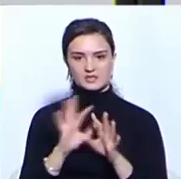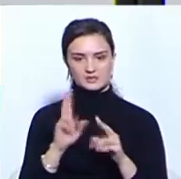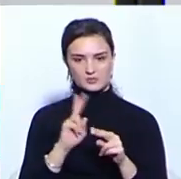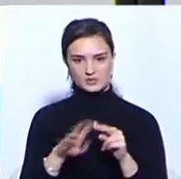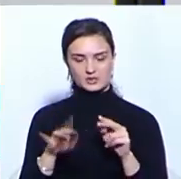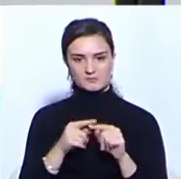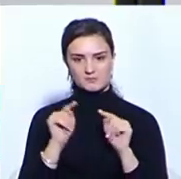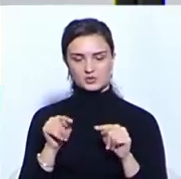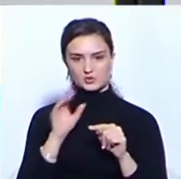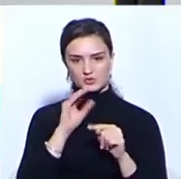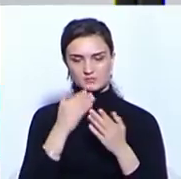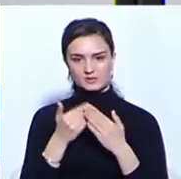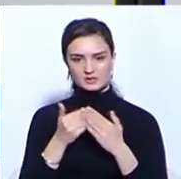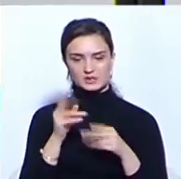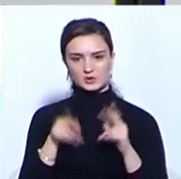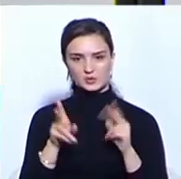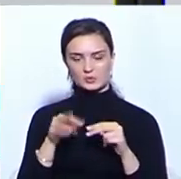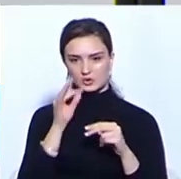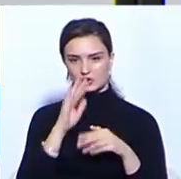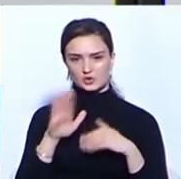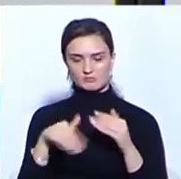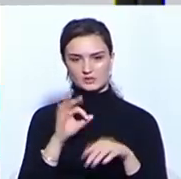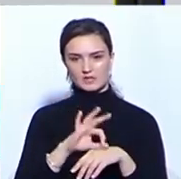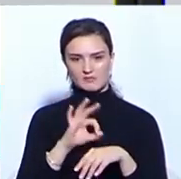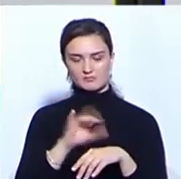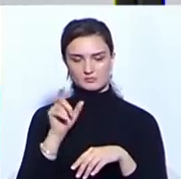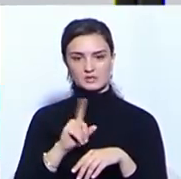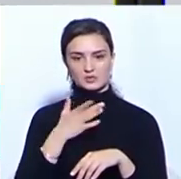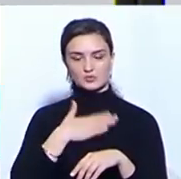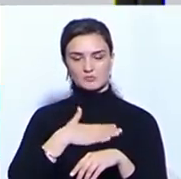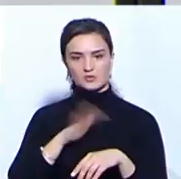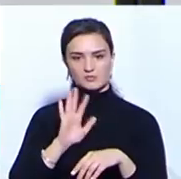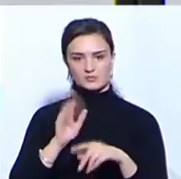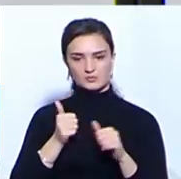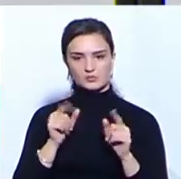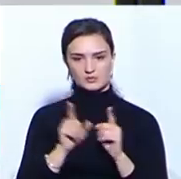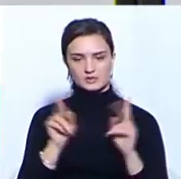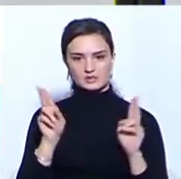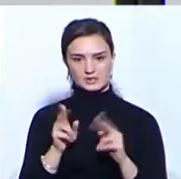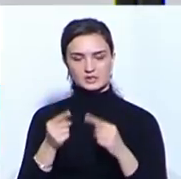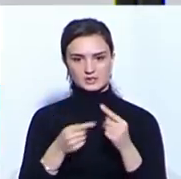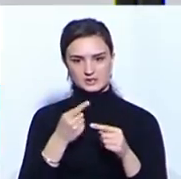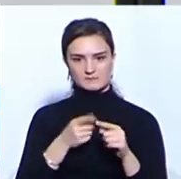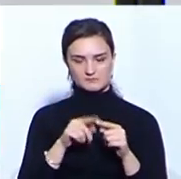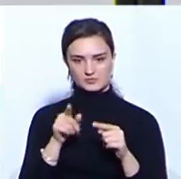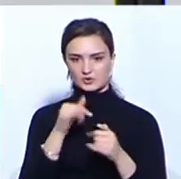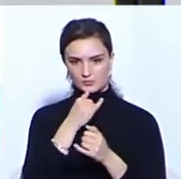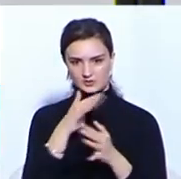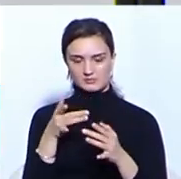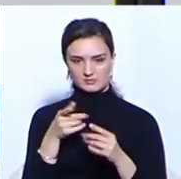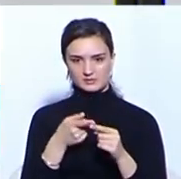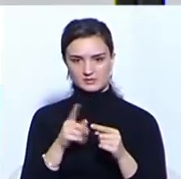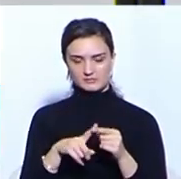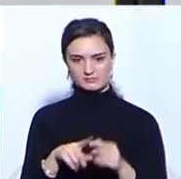დაუკარგია, მაშინ როდესაც თუ თქვა ქირურგიის შემდეგ ავადმყოფი რაღაცით უკმაყოფილა, როგორც წესი იმის უკვე შებრუნება უკვე